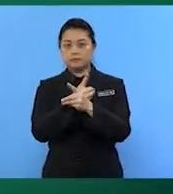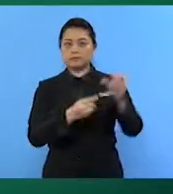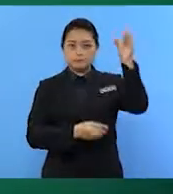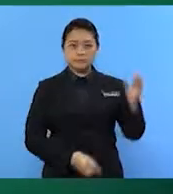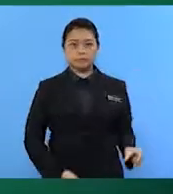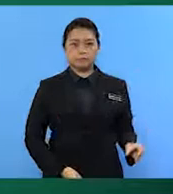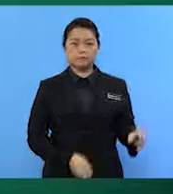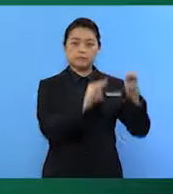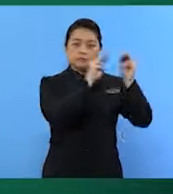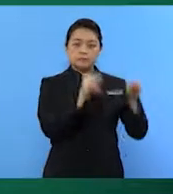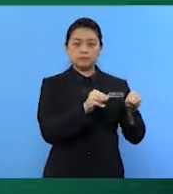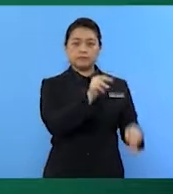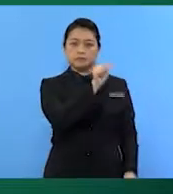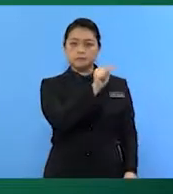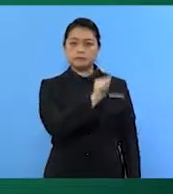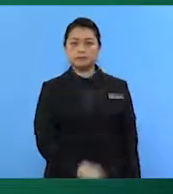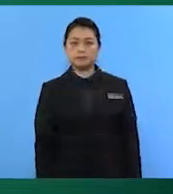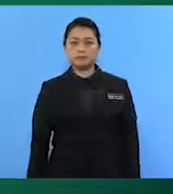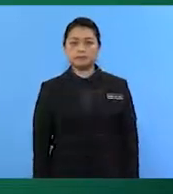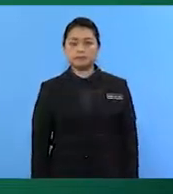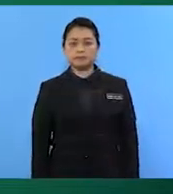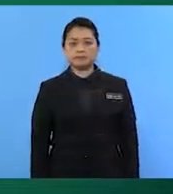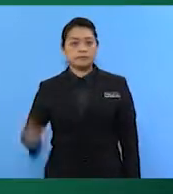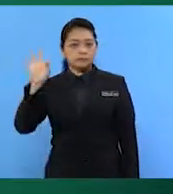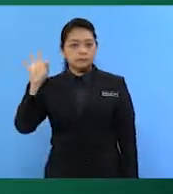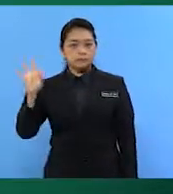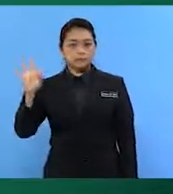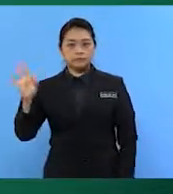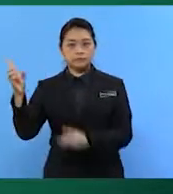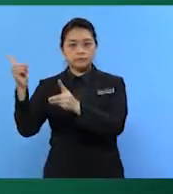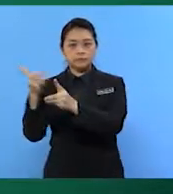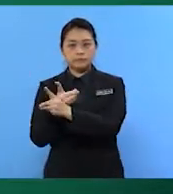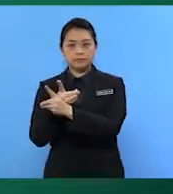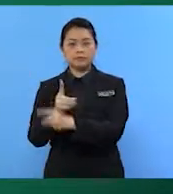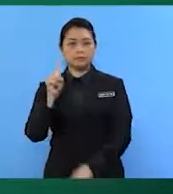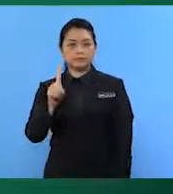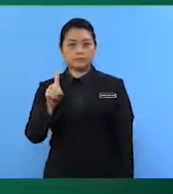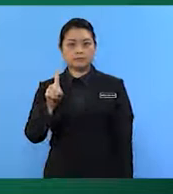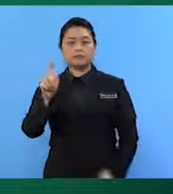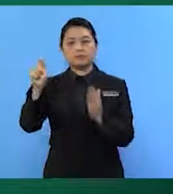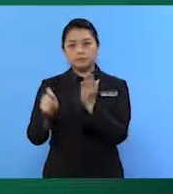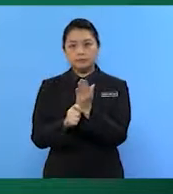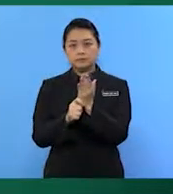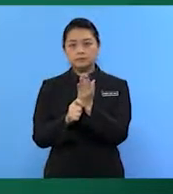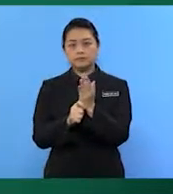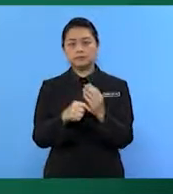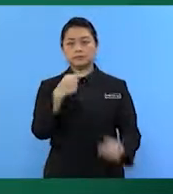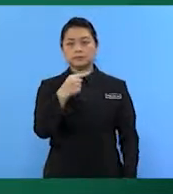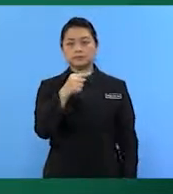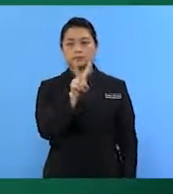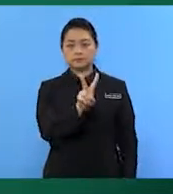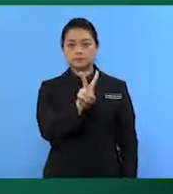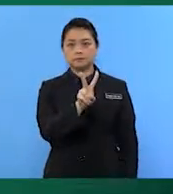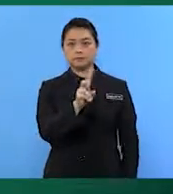laju pertama matriks A. 9 darab 1 tambah negatif